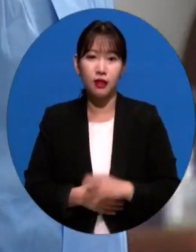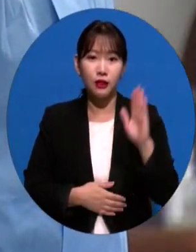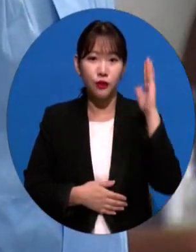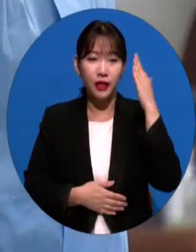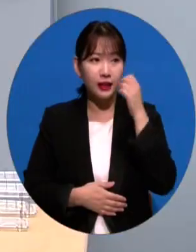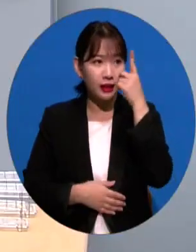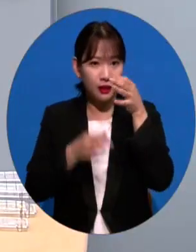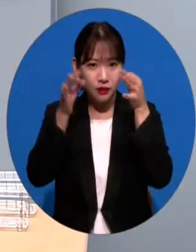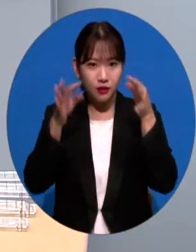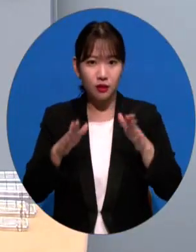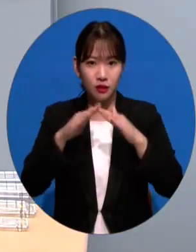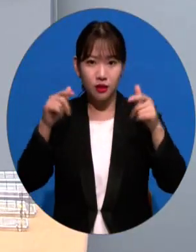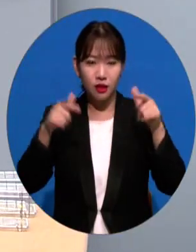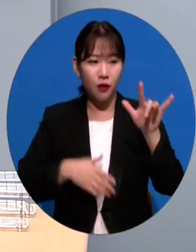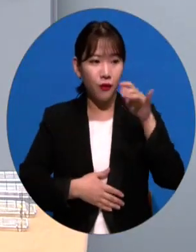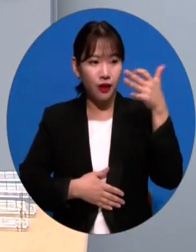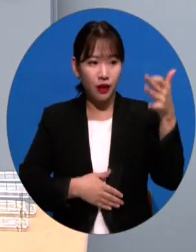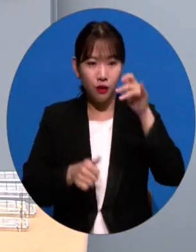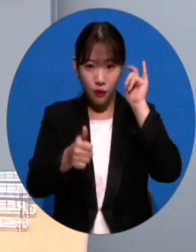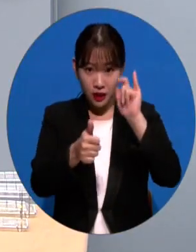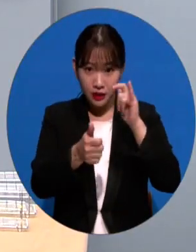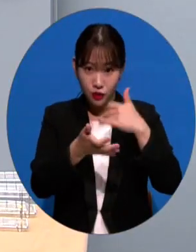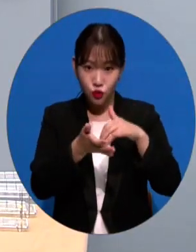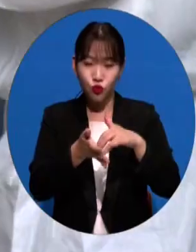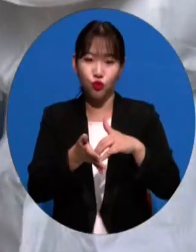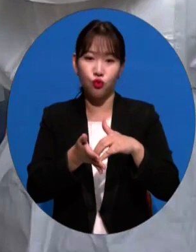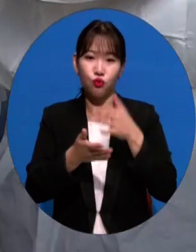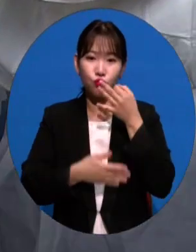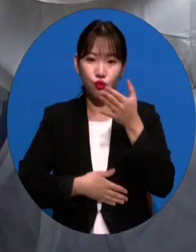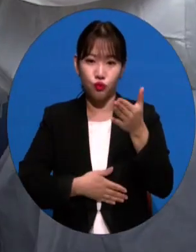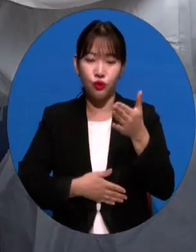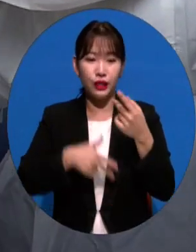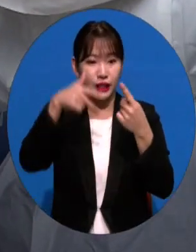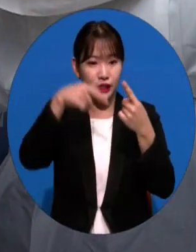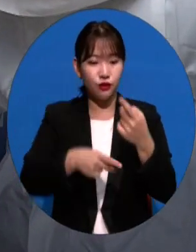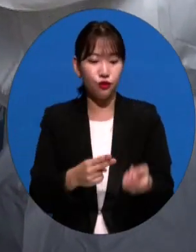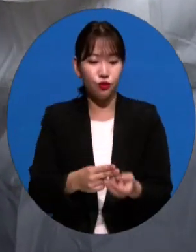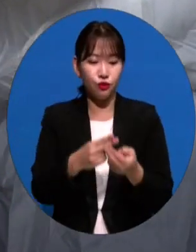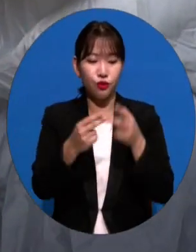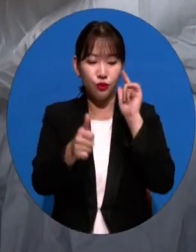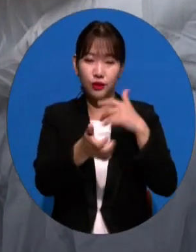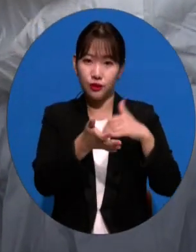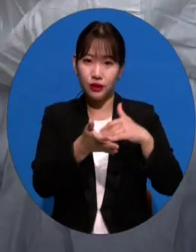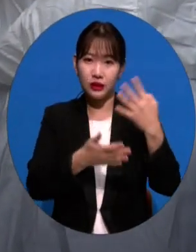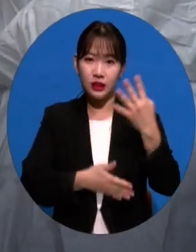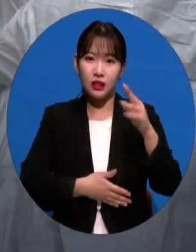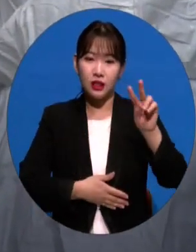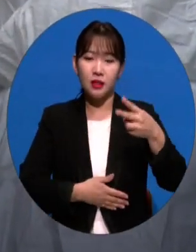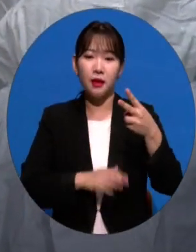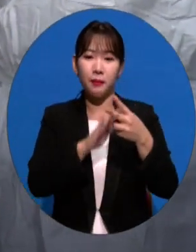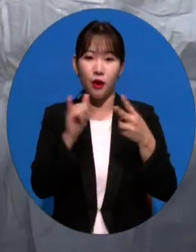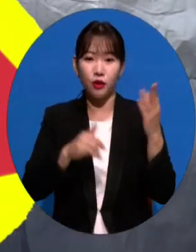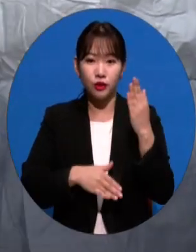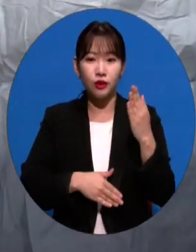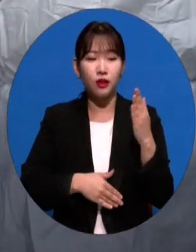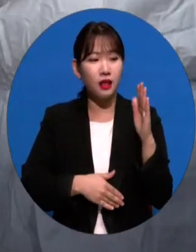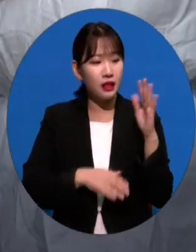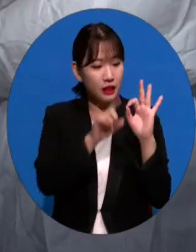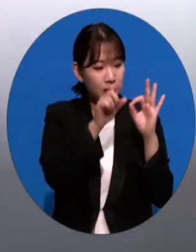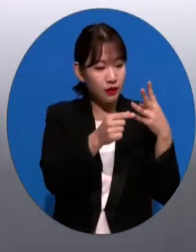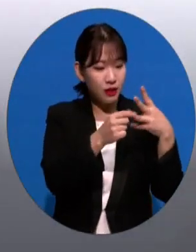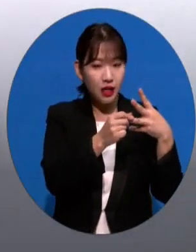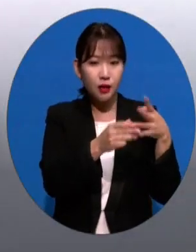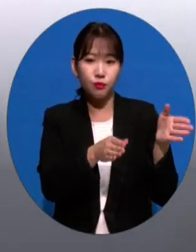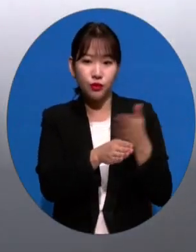최근 한 달 동안 전남의 코로나19 확진자 수입니다. 일주일 누적 확진자가 4,200여 명이던 10월 셋째